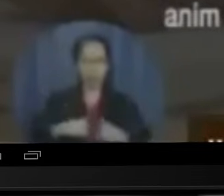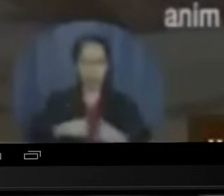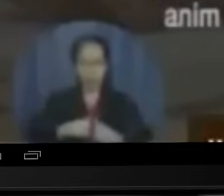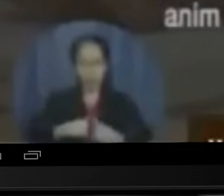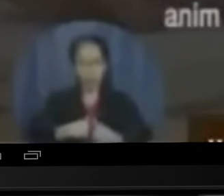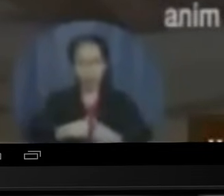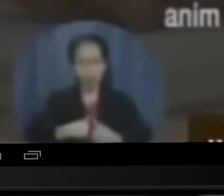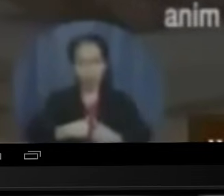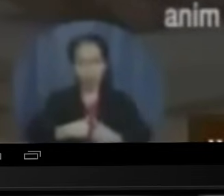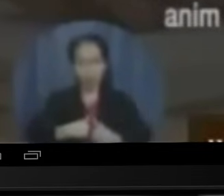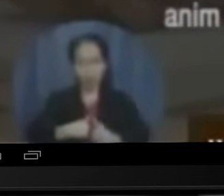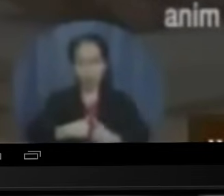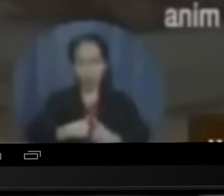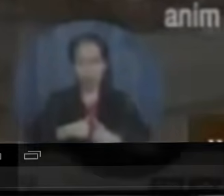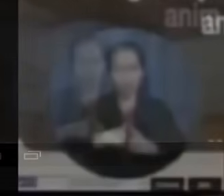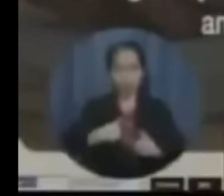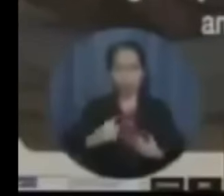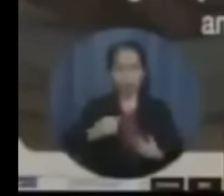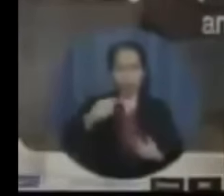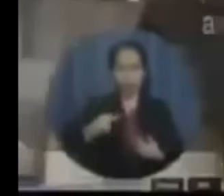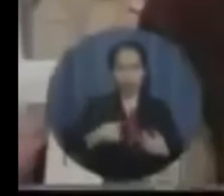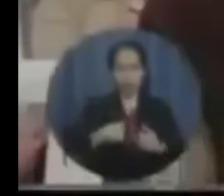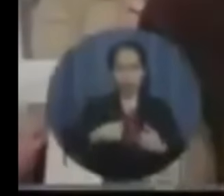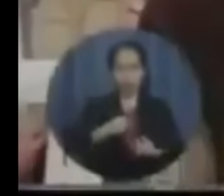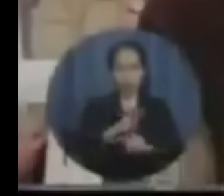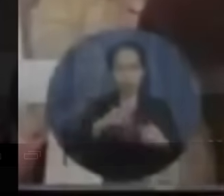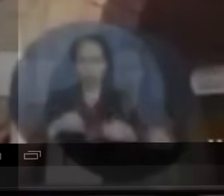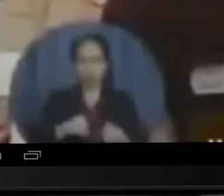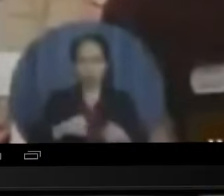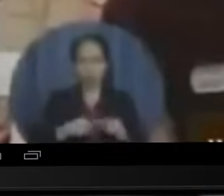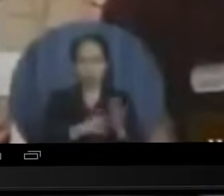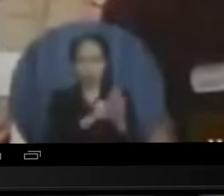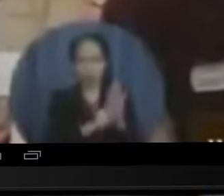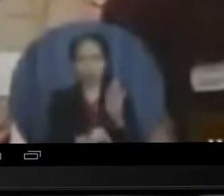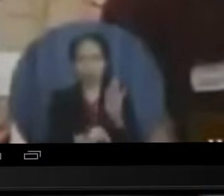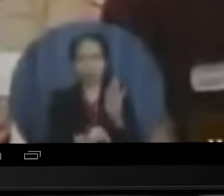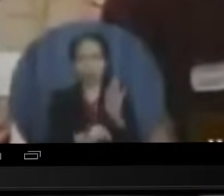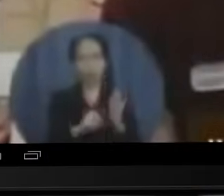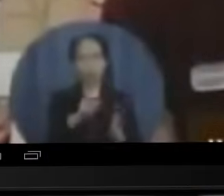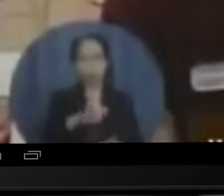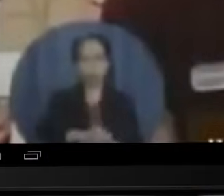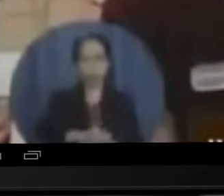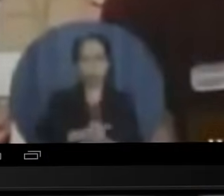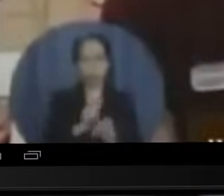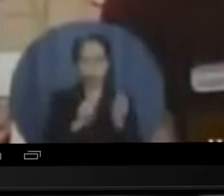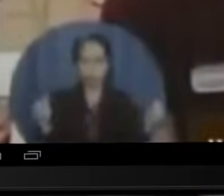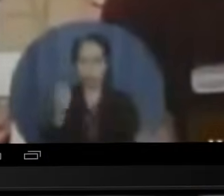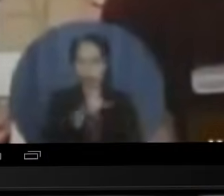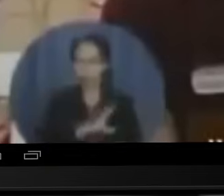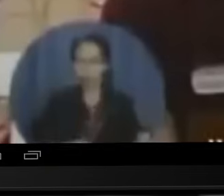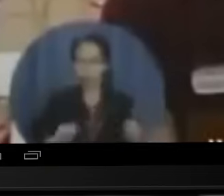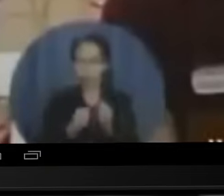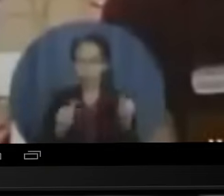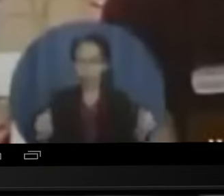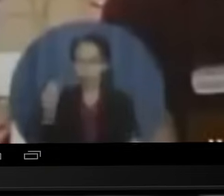yun. Yung tinatawag na hayop o beast sa Apokalipsis, yun ay antikristo,